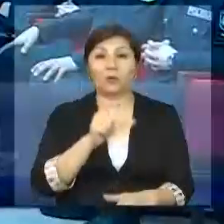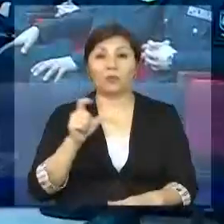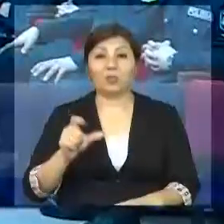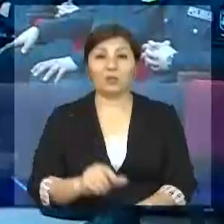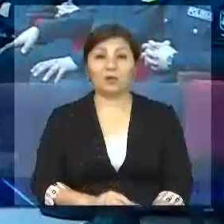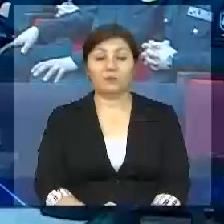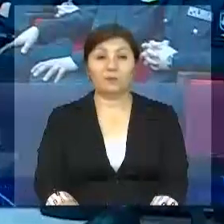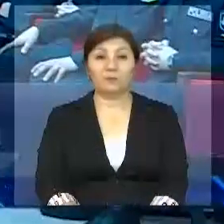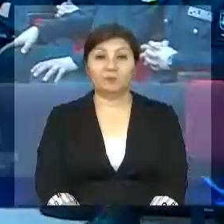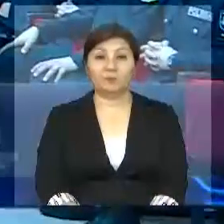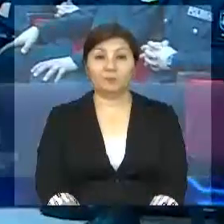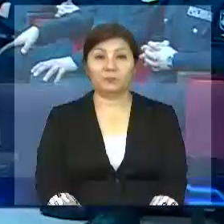нальгиев телеканал акту